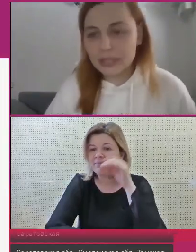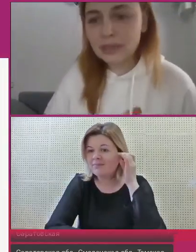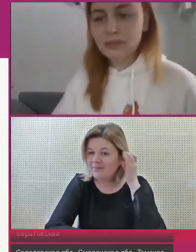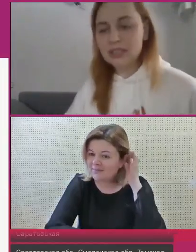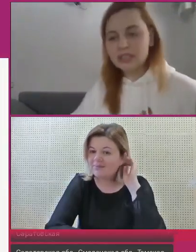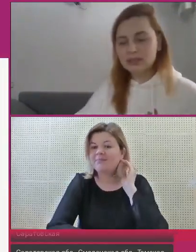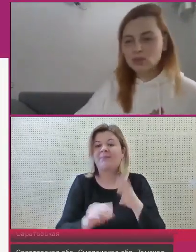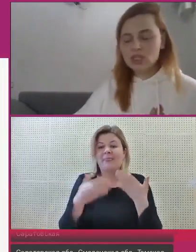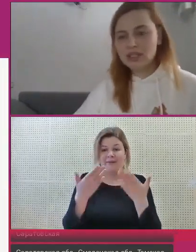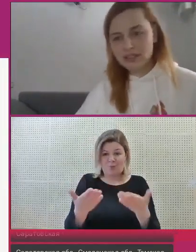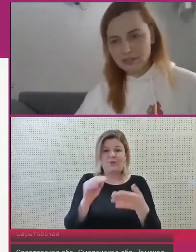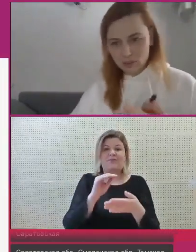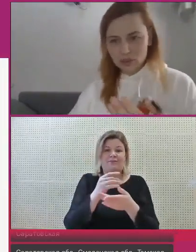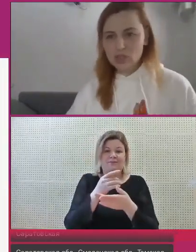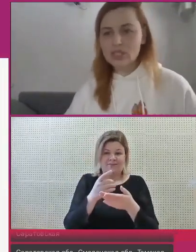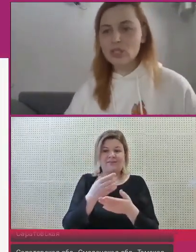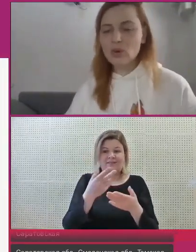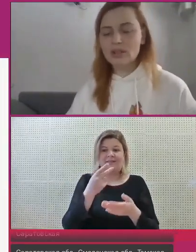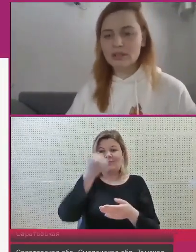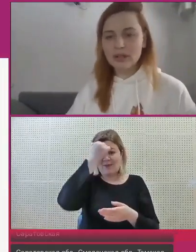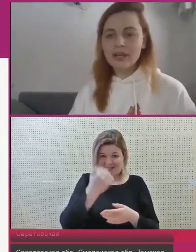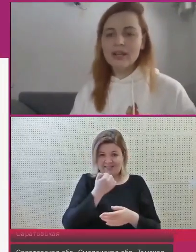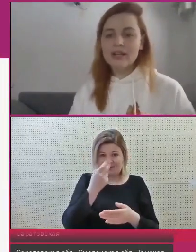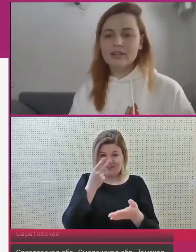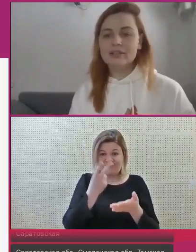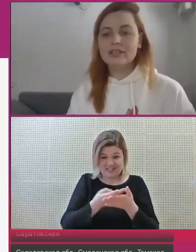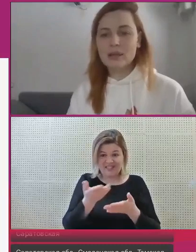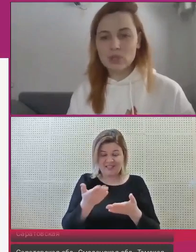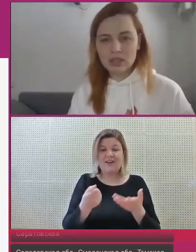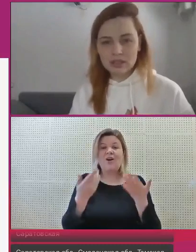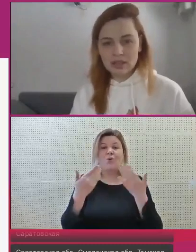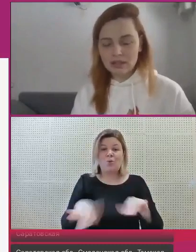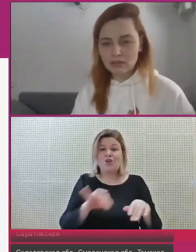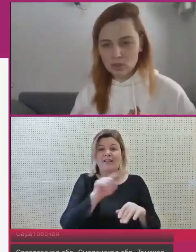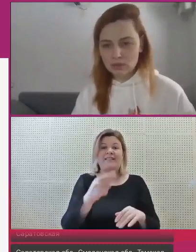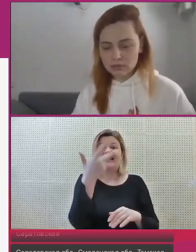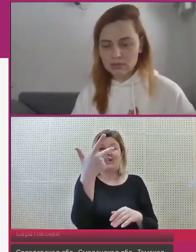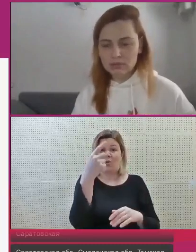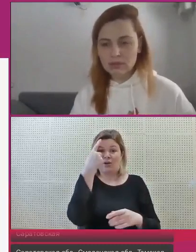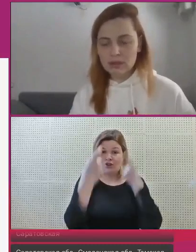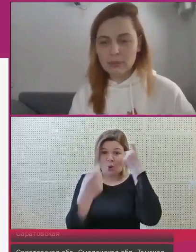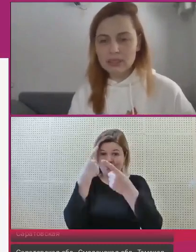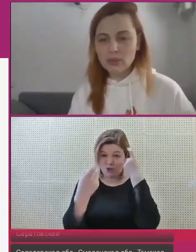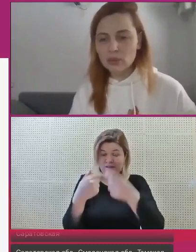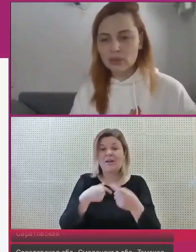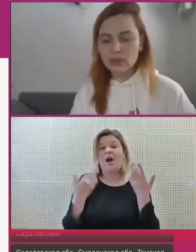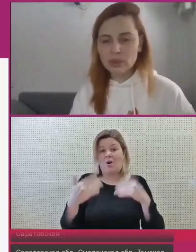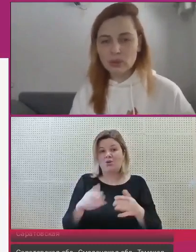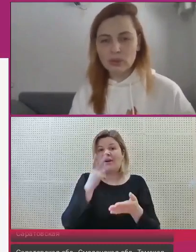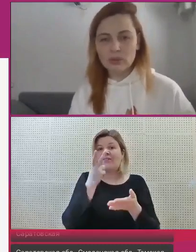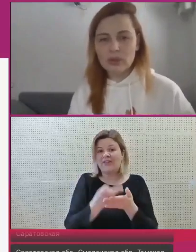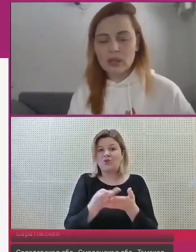Вот, спасибо, видите, уже, то есть даже из трех сообщений я вижу